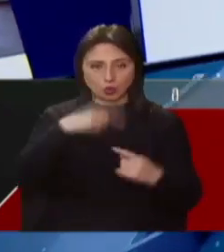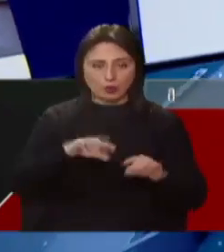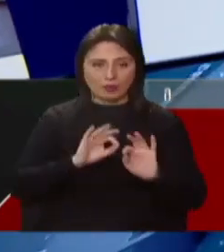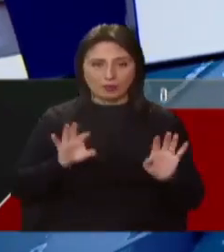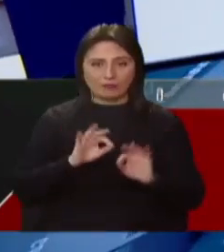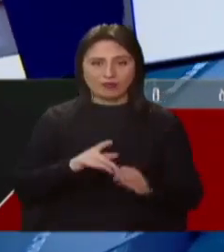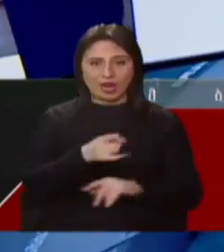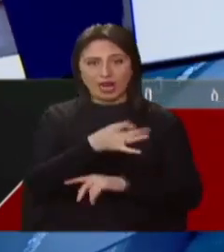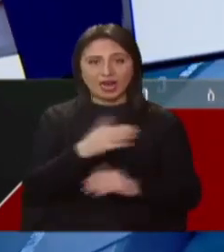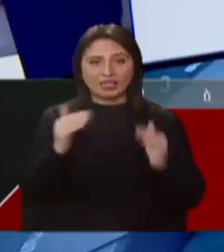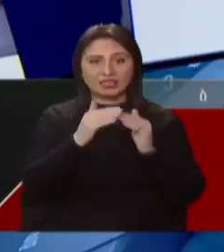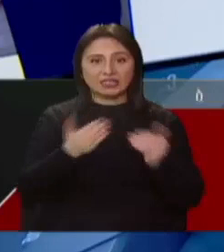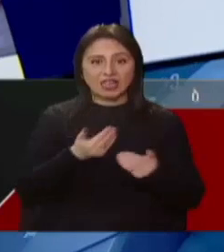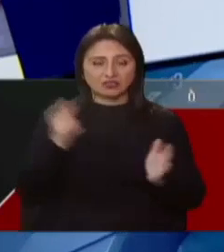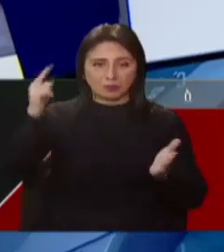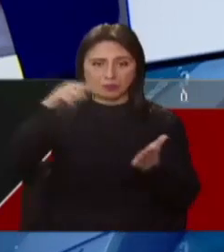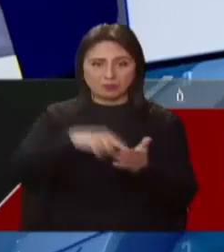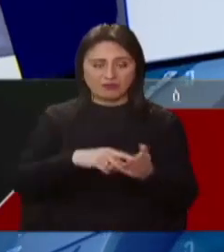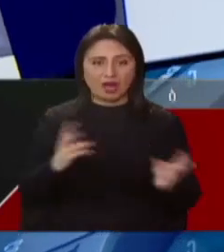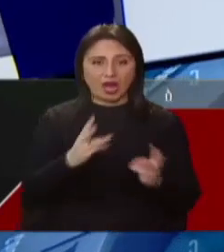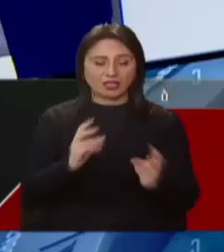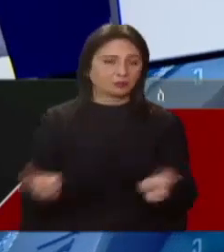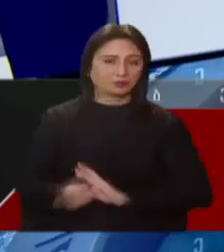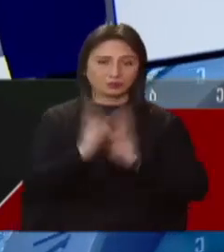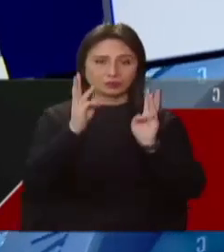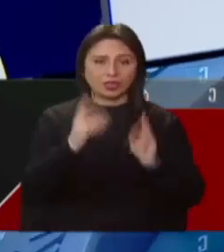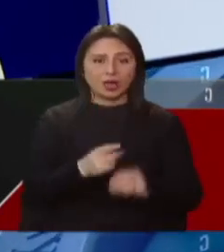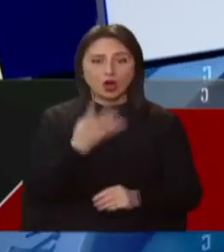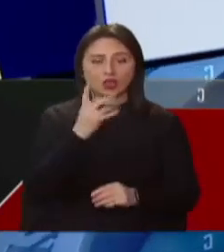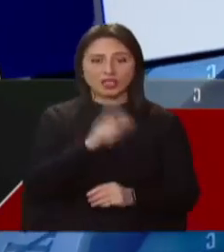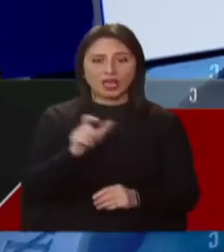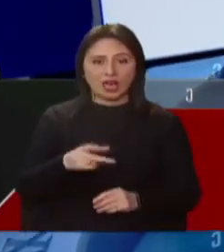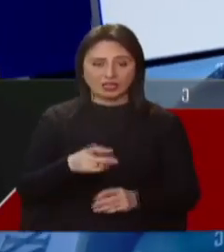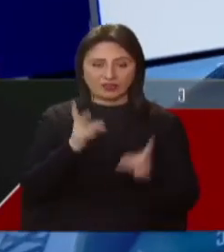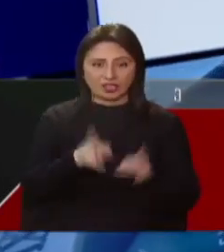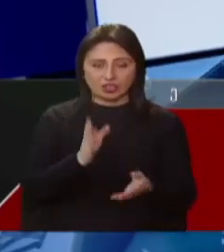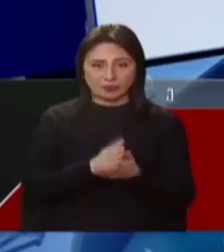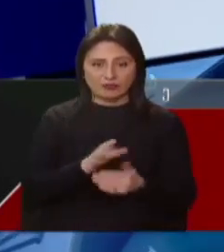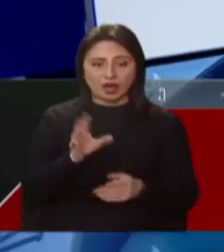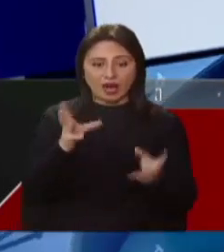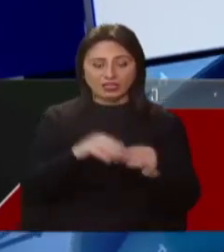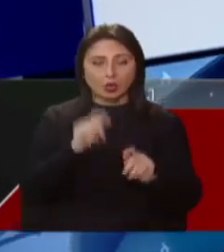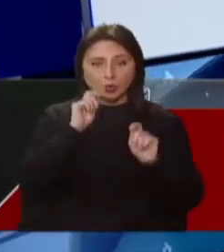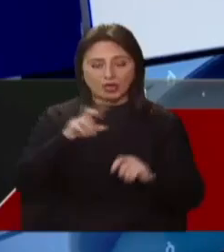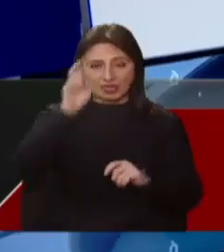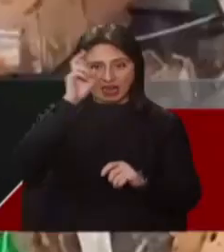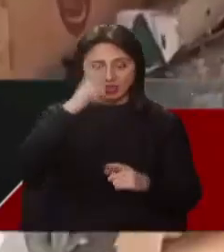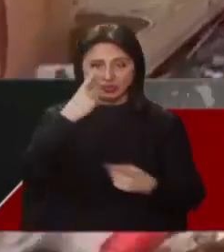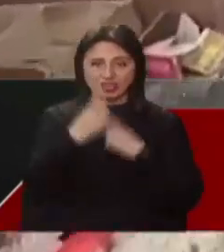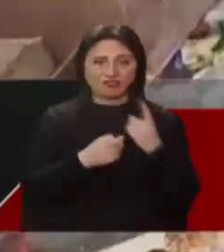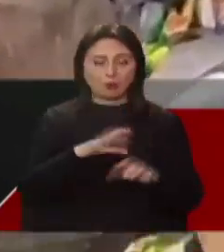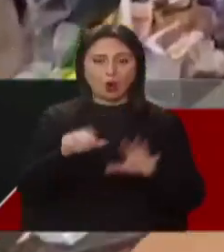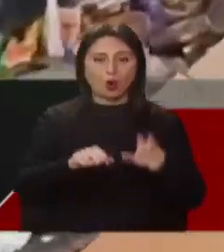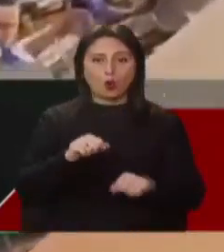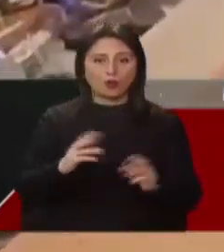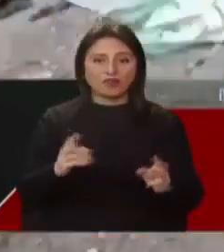utreba. Raketa se atshorbel sachs mohta da khanzari gachta shede gat sumtire otchia da meni ta shavda. Amisan ertad Ucraina is cheli suple bis informatsii ta